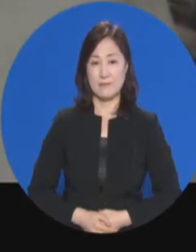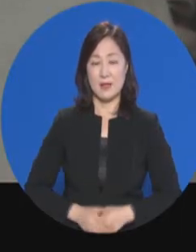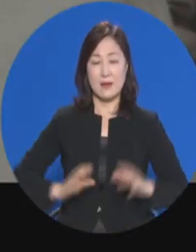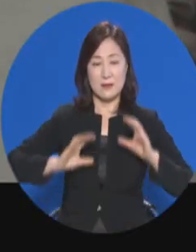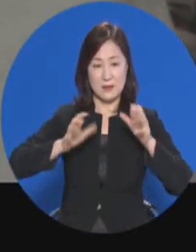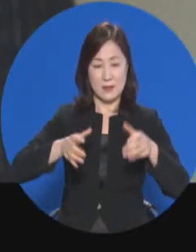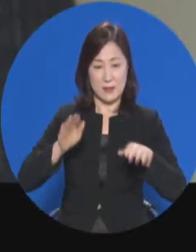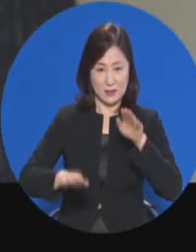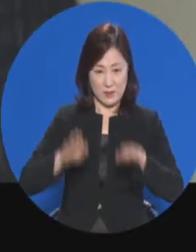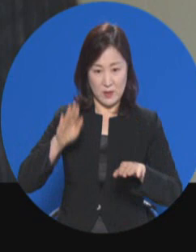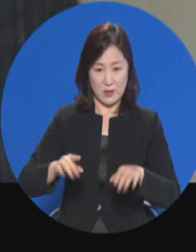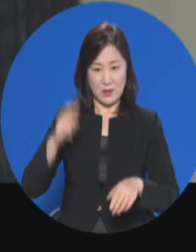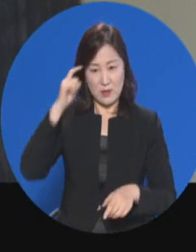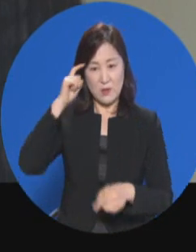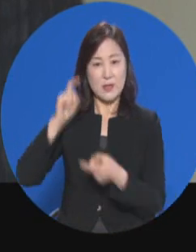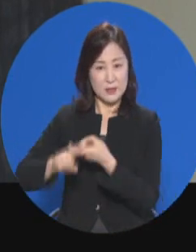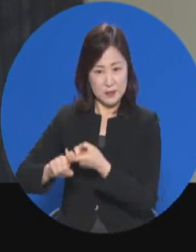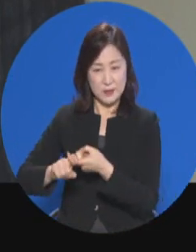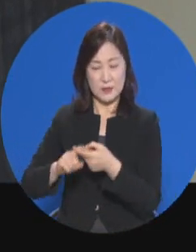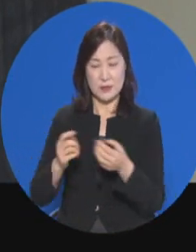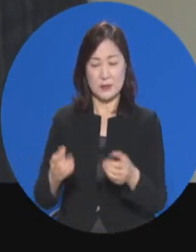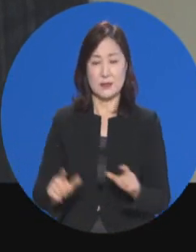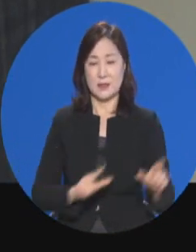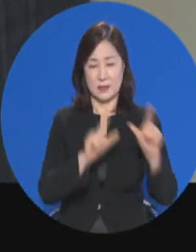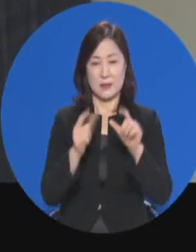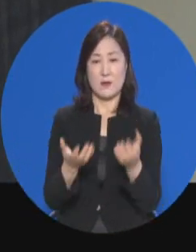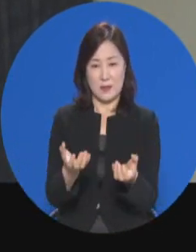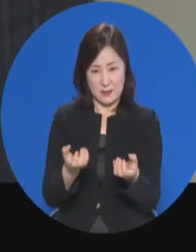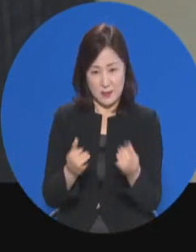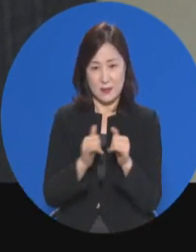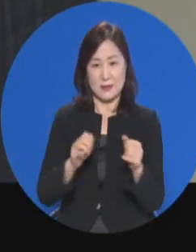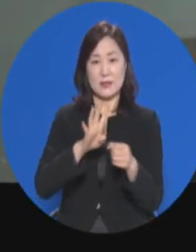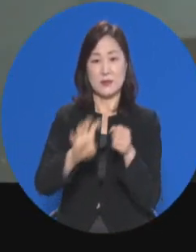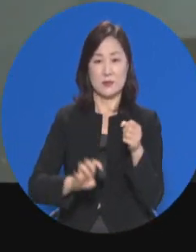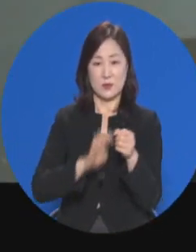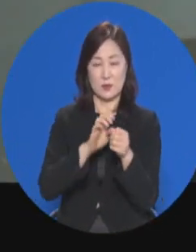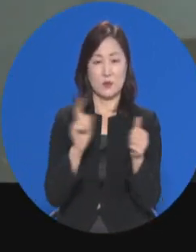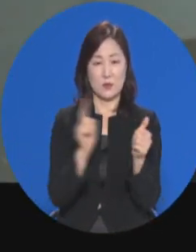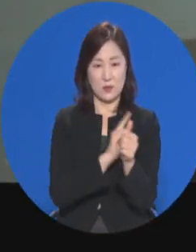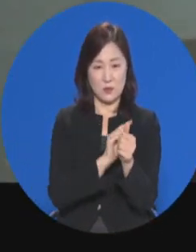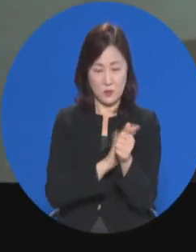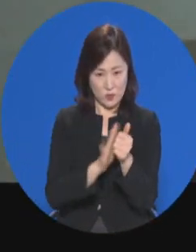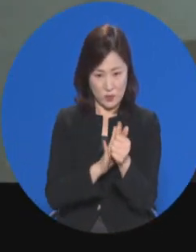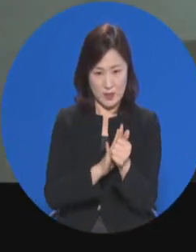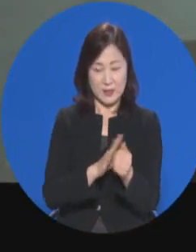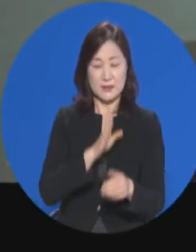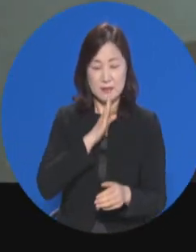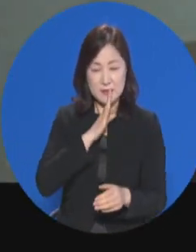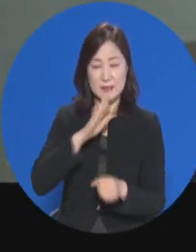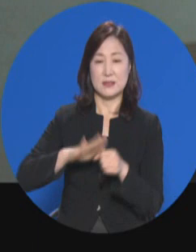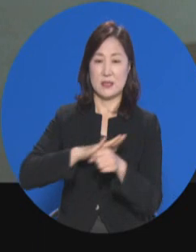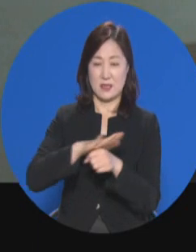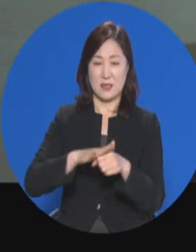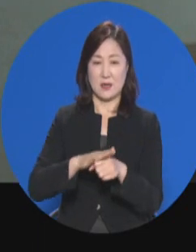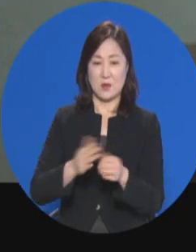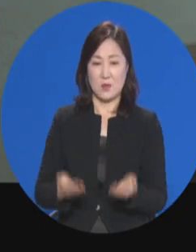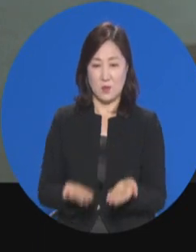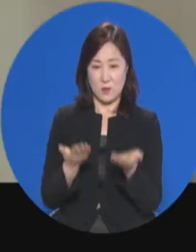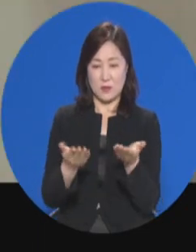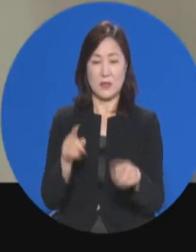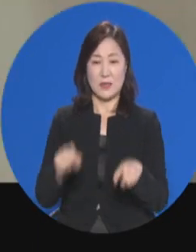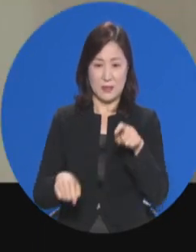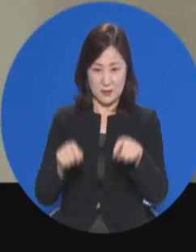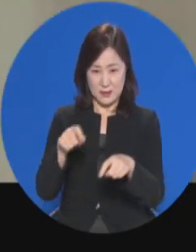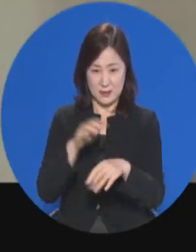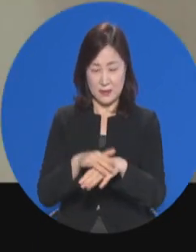세상의 차별과 편견 속에 살던 한센인들을 40여 년 동안 돌보며 참사랑과 봉사를 실천해온 공소록도